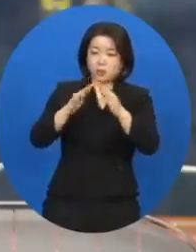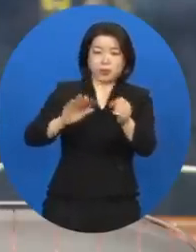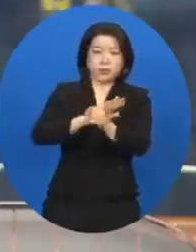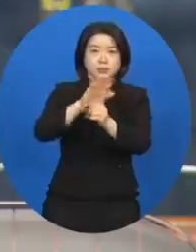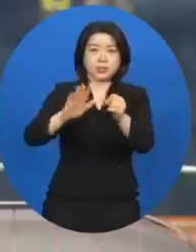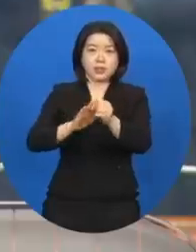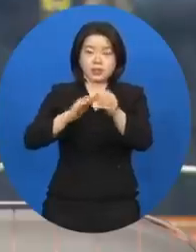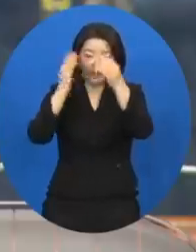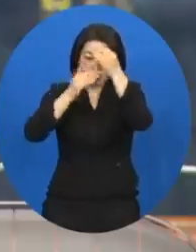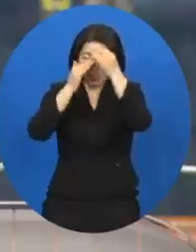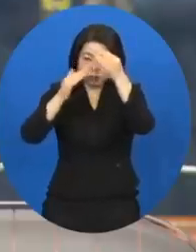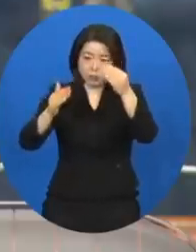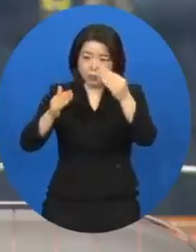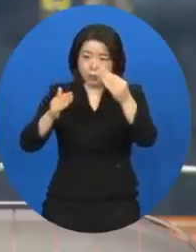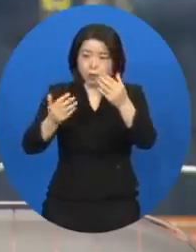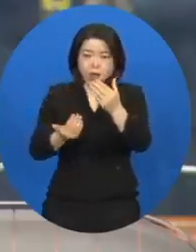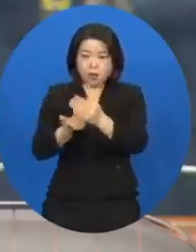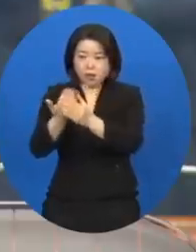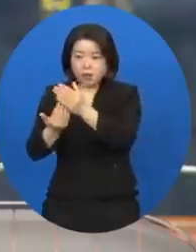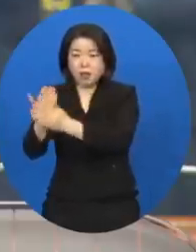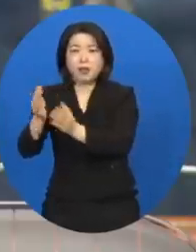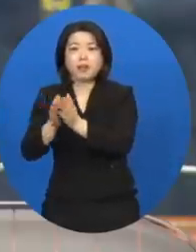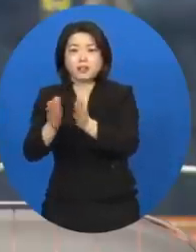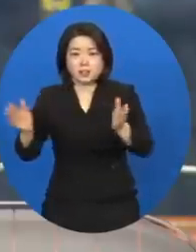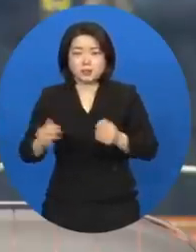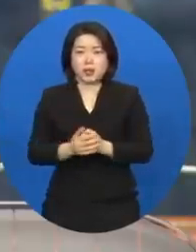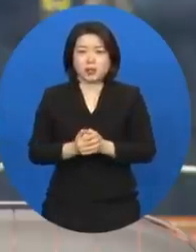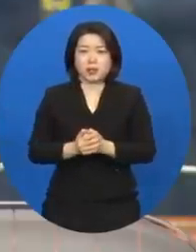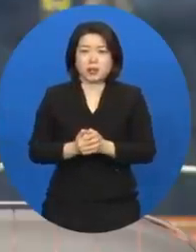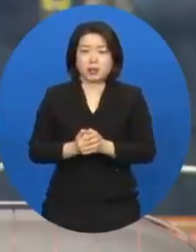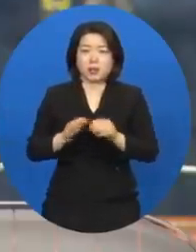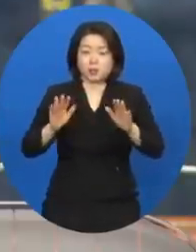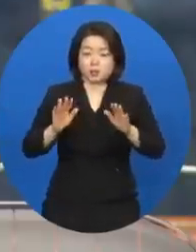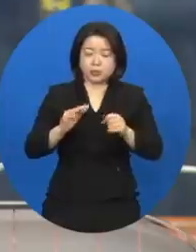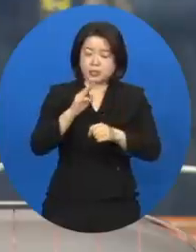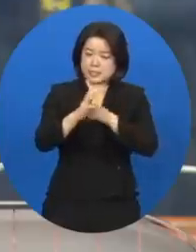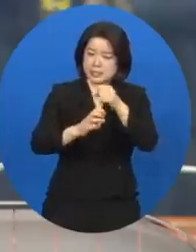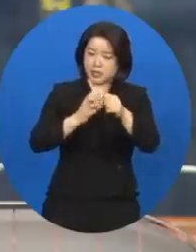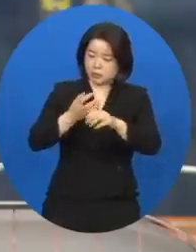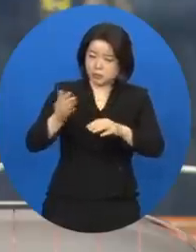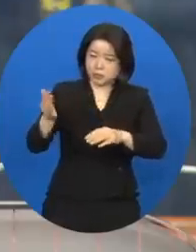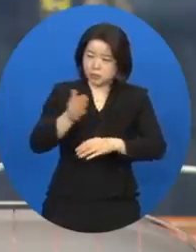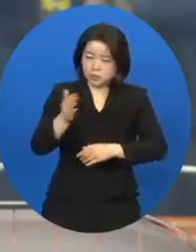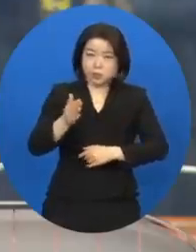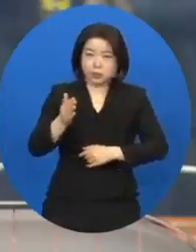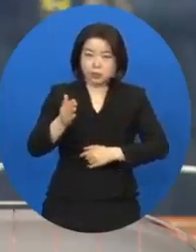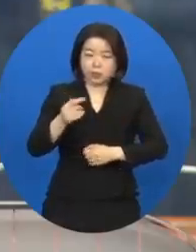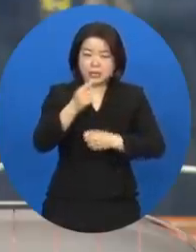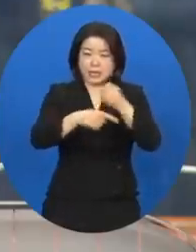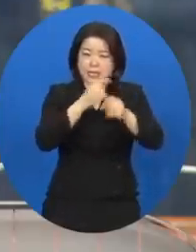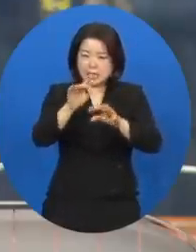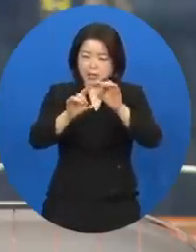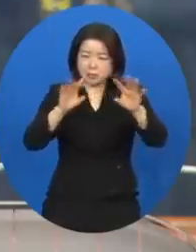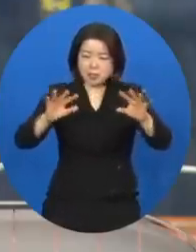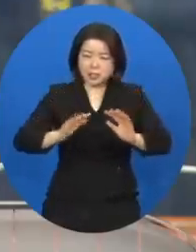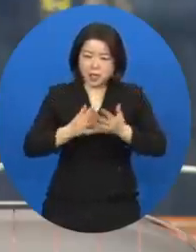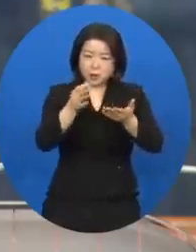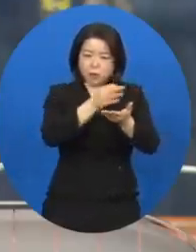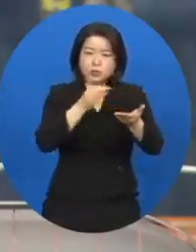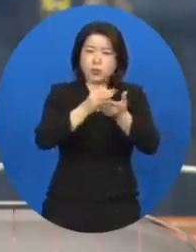교회는 30여 년 건축원금을 해마다 합니다. 아마 이런 교회 없을 거예요.